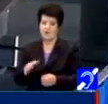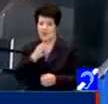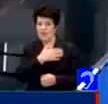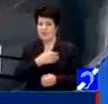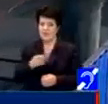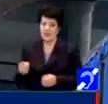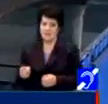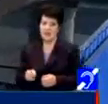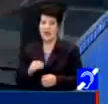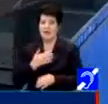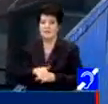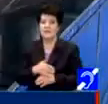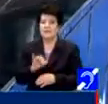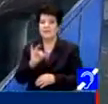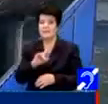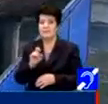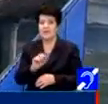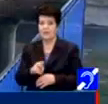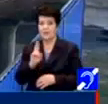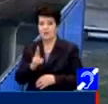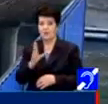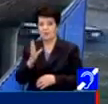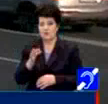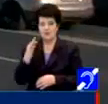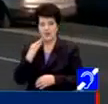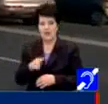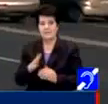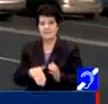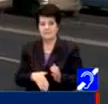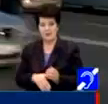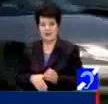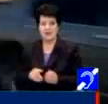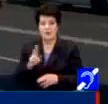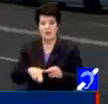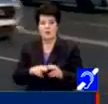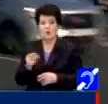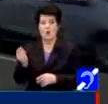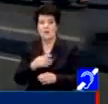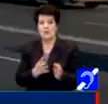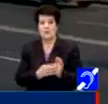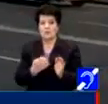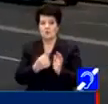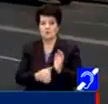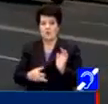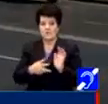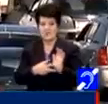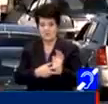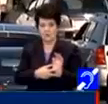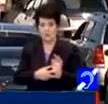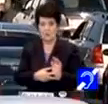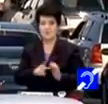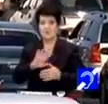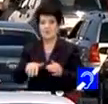exploatare a podului de pe strada Ismail a expirat încă acum 25 de ani. Acesta a fost construit în 1960 și de